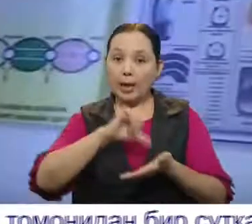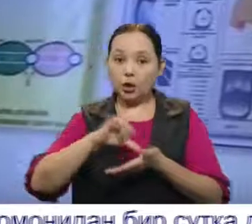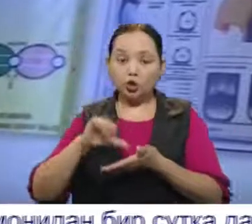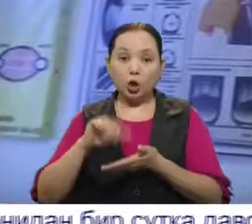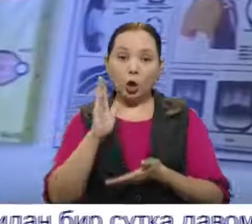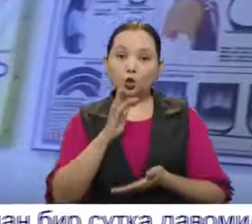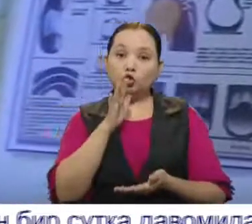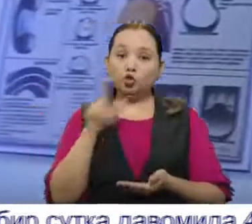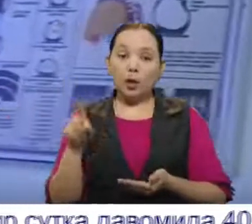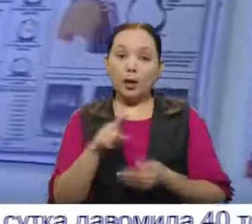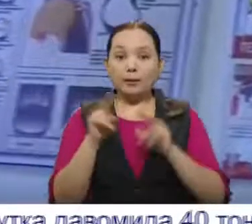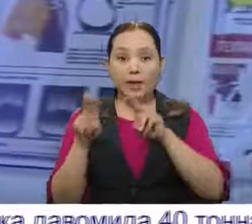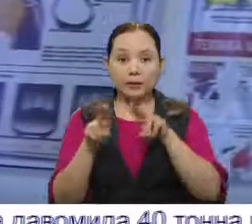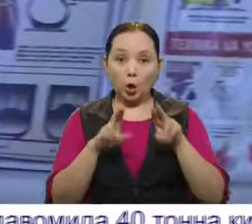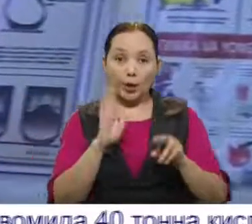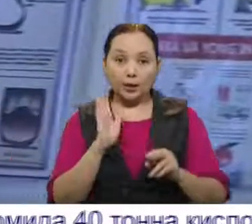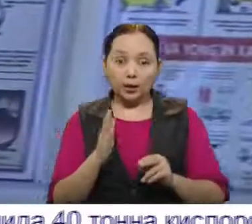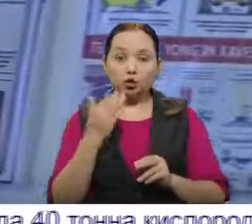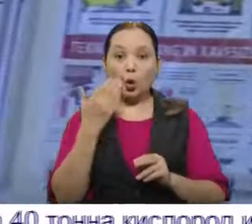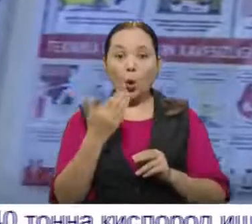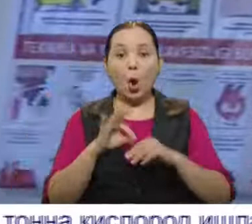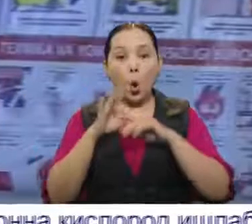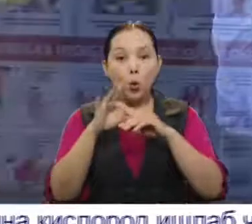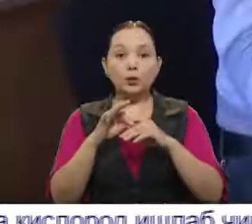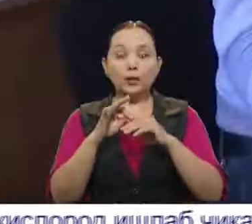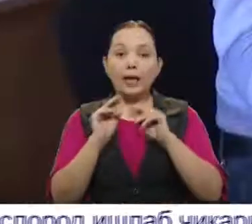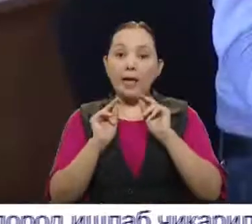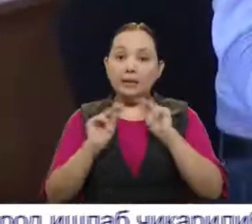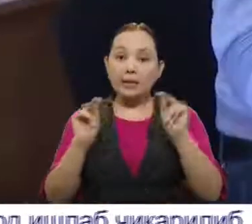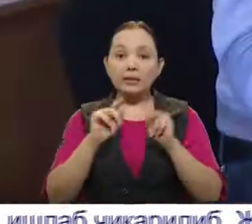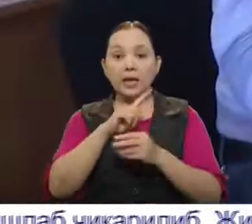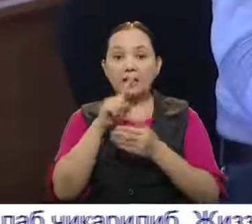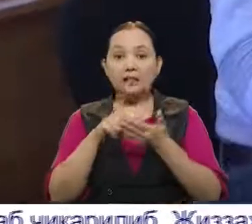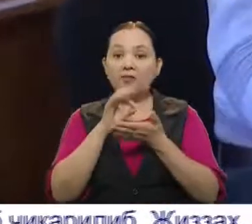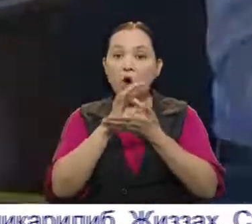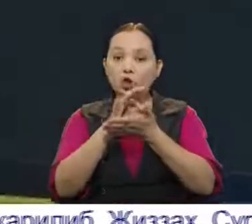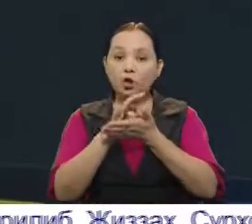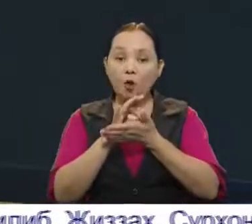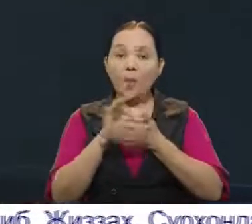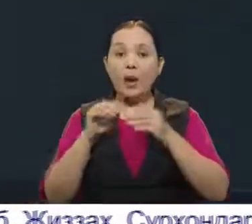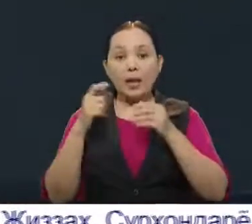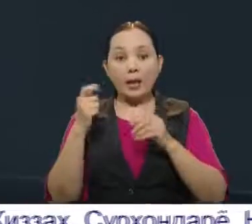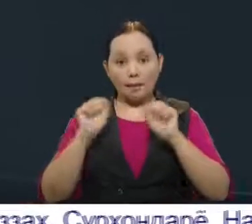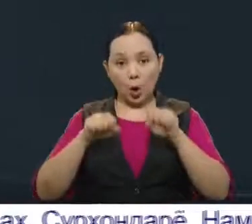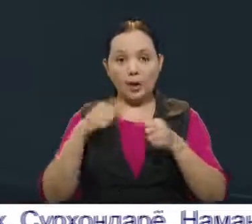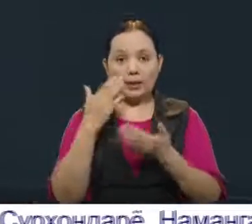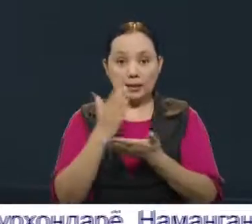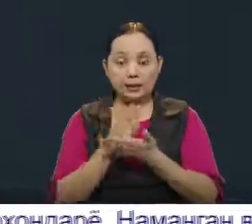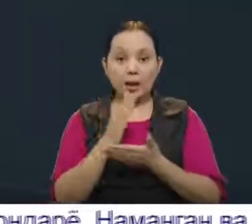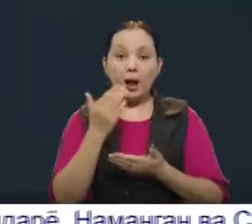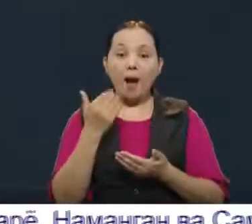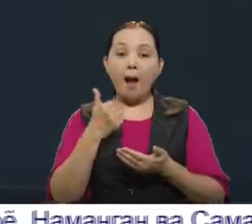etish jarayonlarini nazorat qilish va o'tilgan mavzu yuzasidan savol-javob qila olish imkoniyati muhim sanaladi.